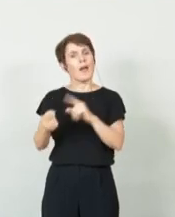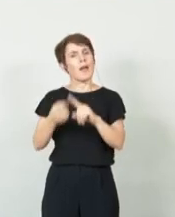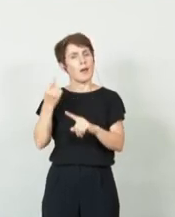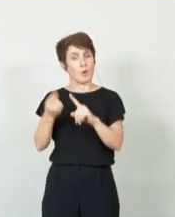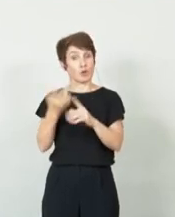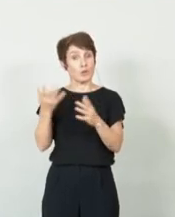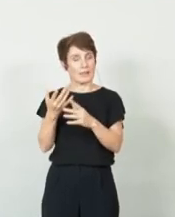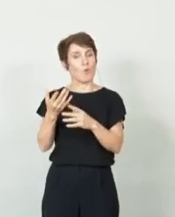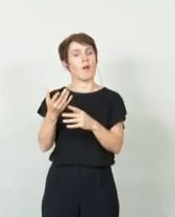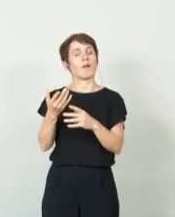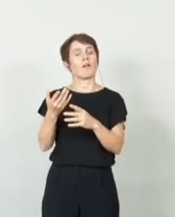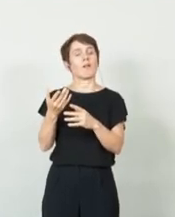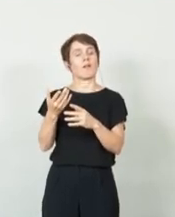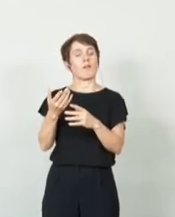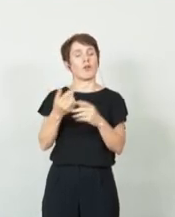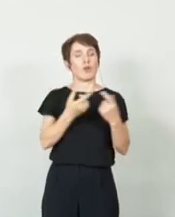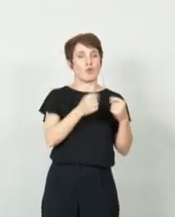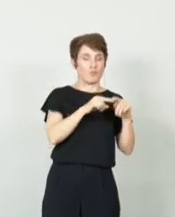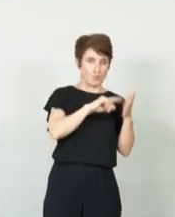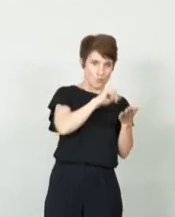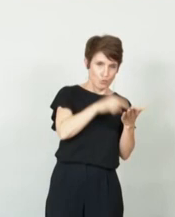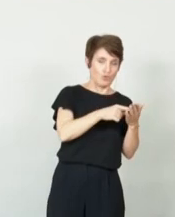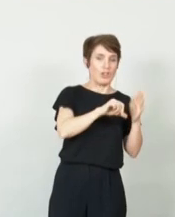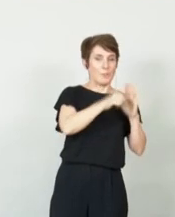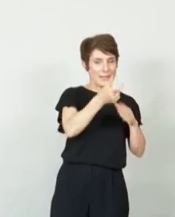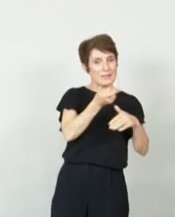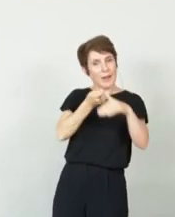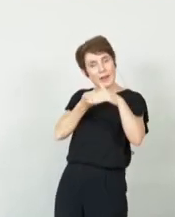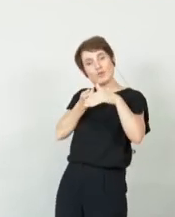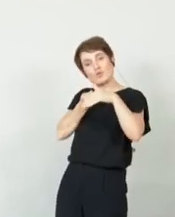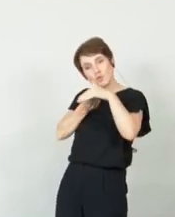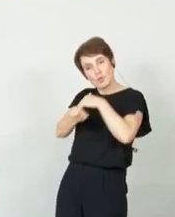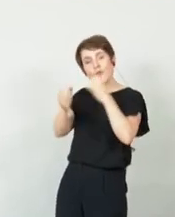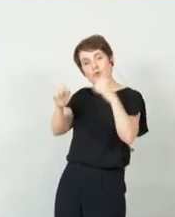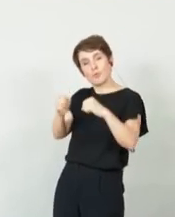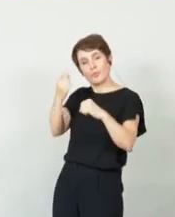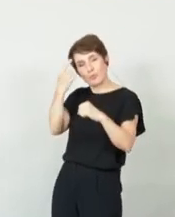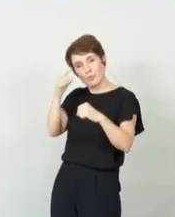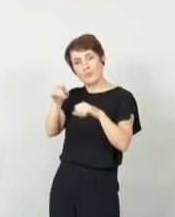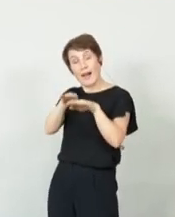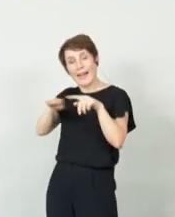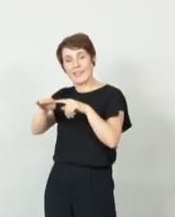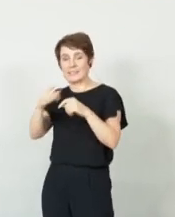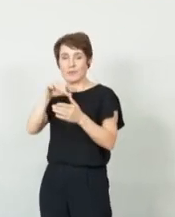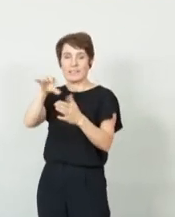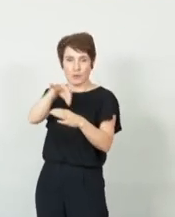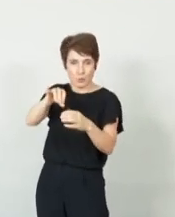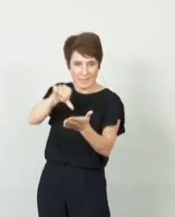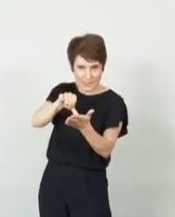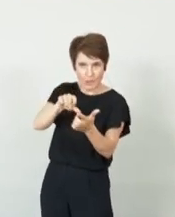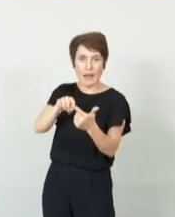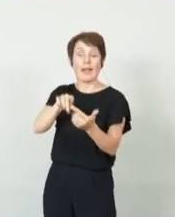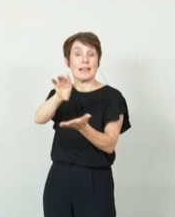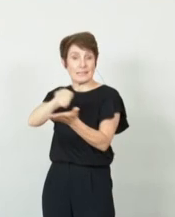la subvention accordée par le budget principal aux différents budgets annexes et vous avez le détail pour la cuisine centrale le self